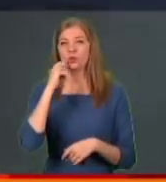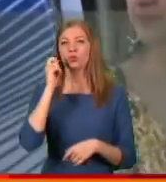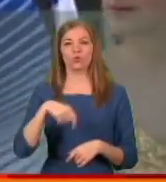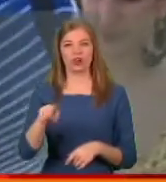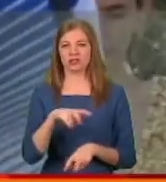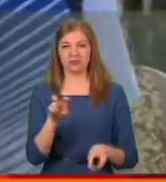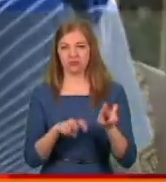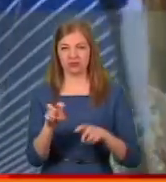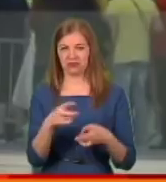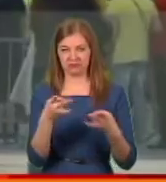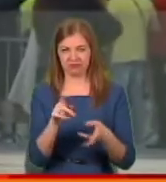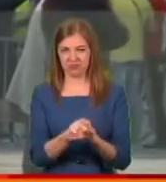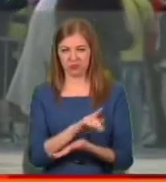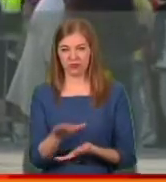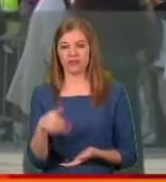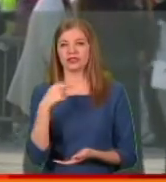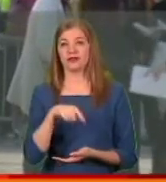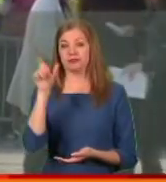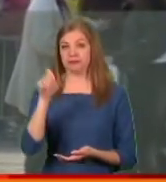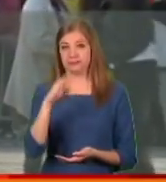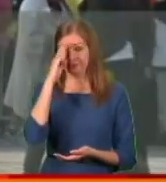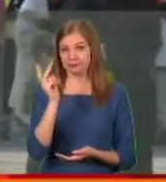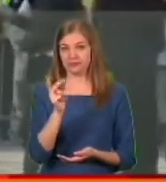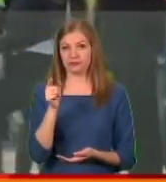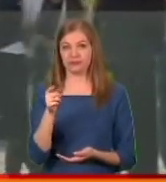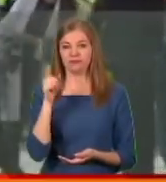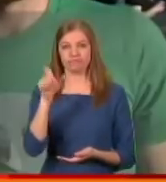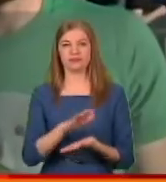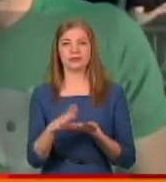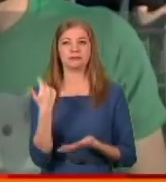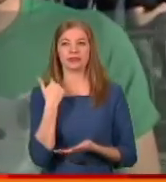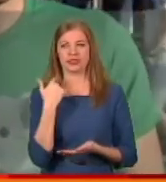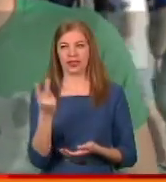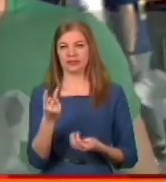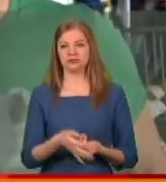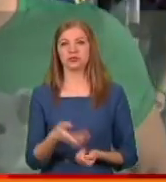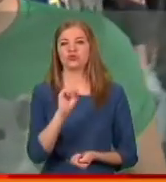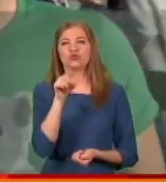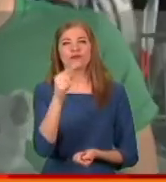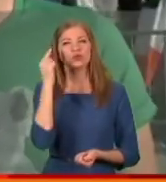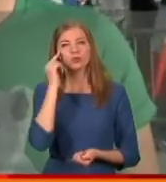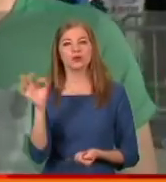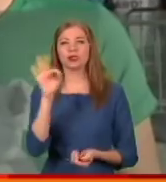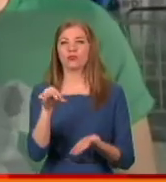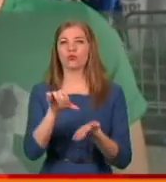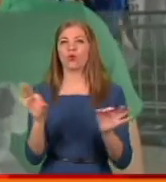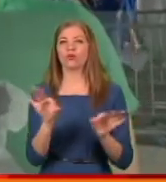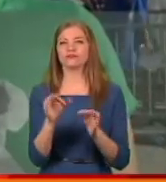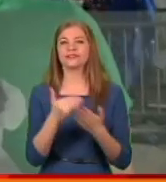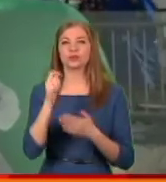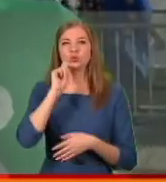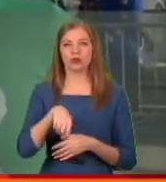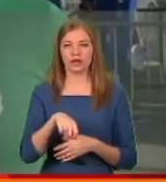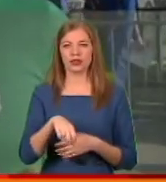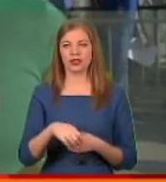українців шукати було не обов'язково. Кейт та Гріс, до прикладу, британці. Що ви думаєте про конкурсанта від України?